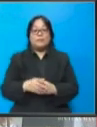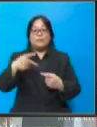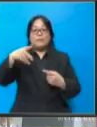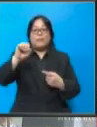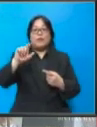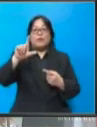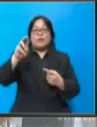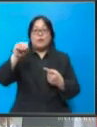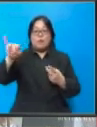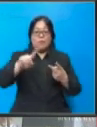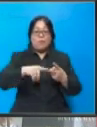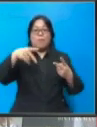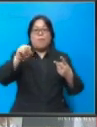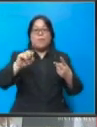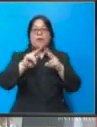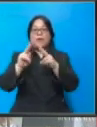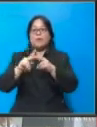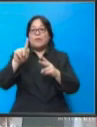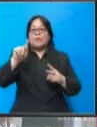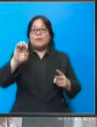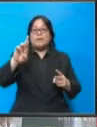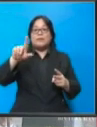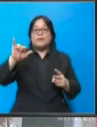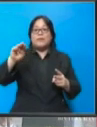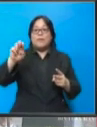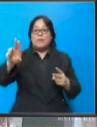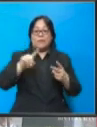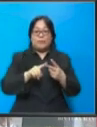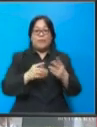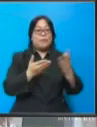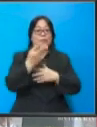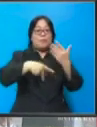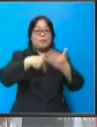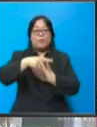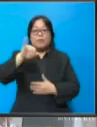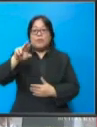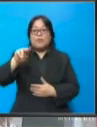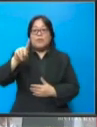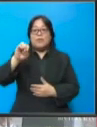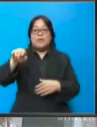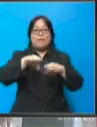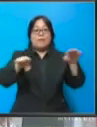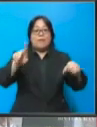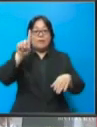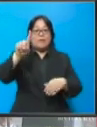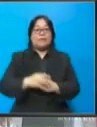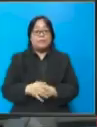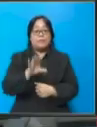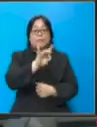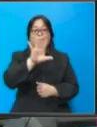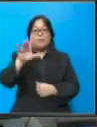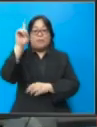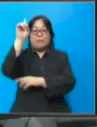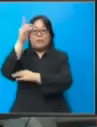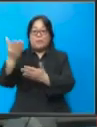Pos Lemoy dan di Pos Kampung Telimau. Melalui Pelan Jendela Fasa 1, sebanyak 85 menara